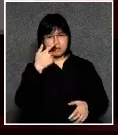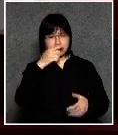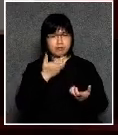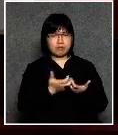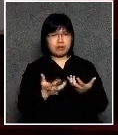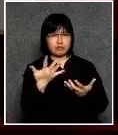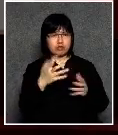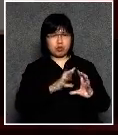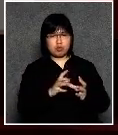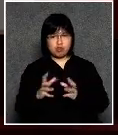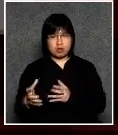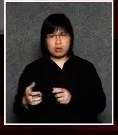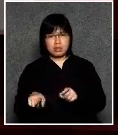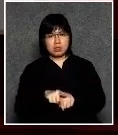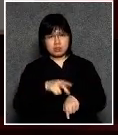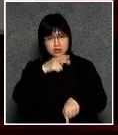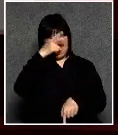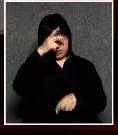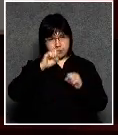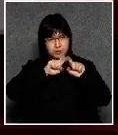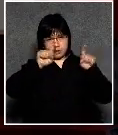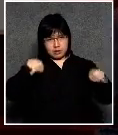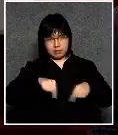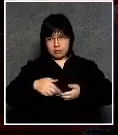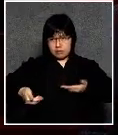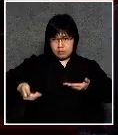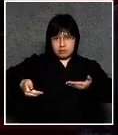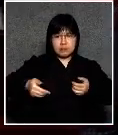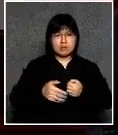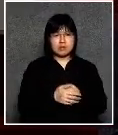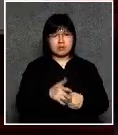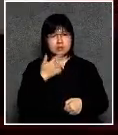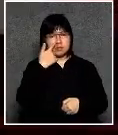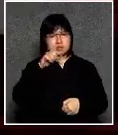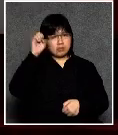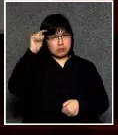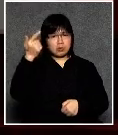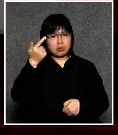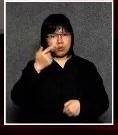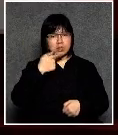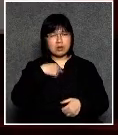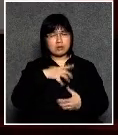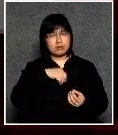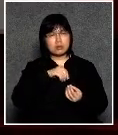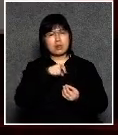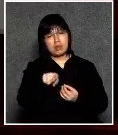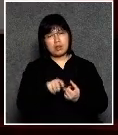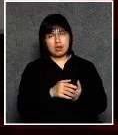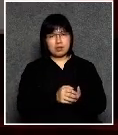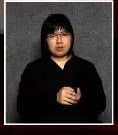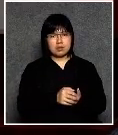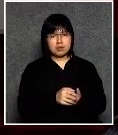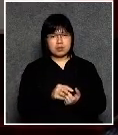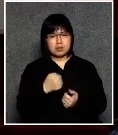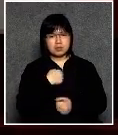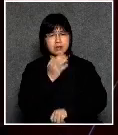組係咪？同呢個施政報告比照，你都好多新猷嘅。不過我都好同情你，你而家要承